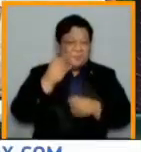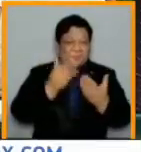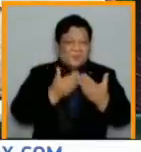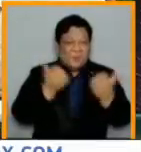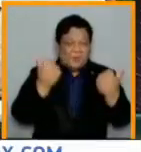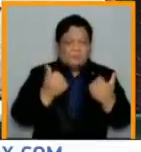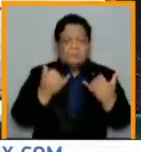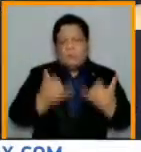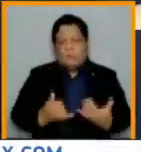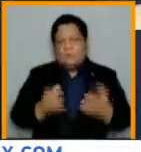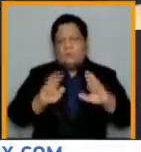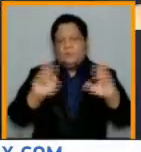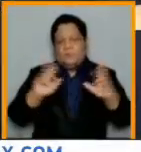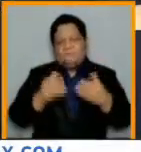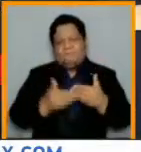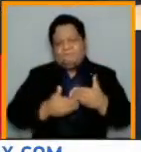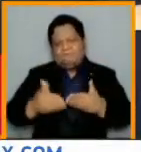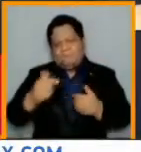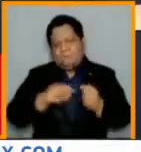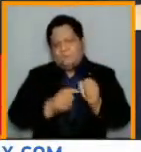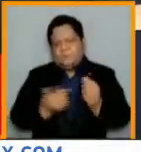ulit.